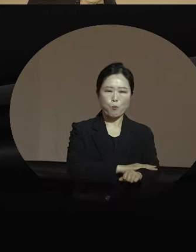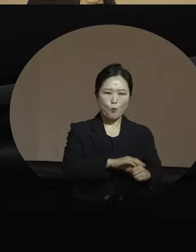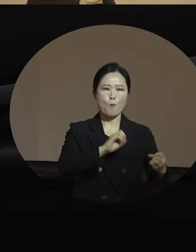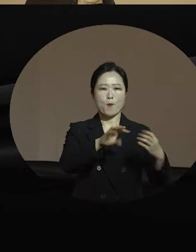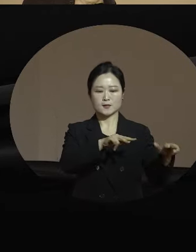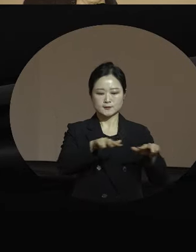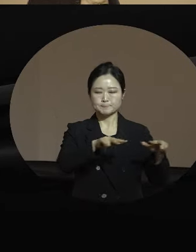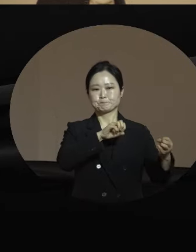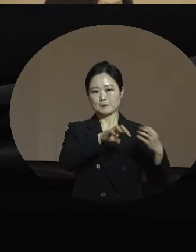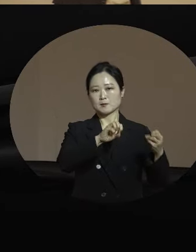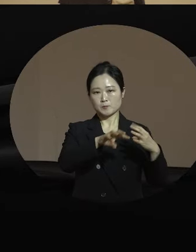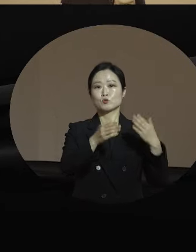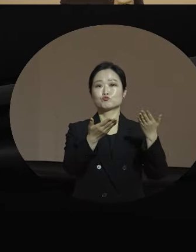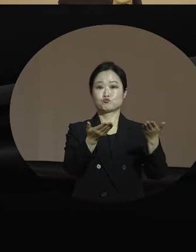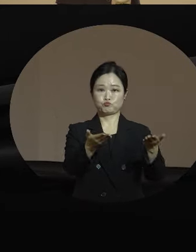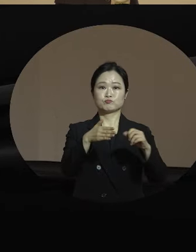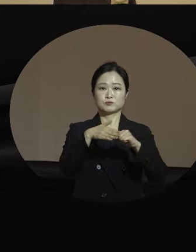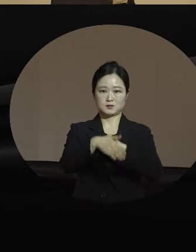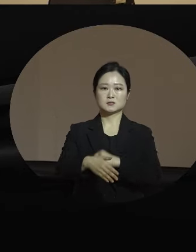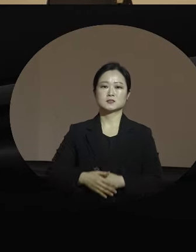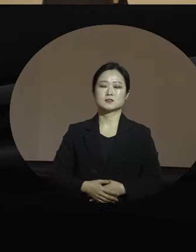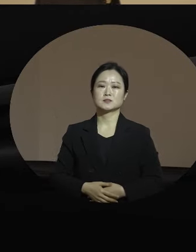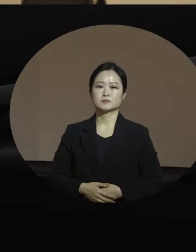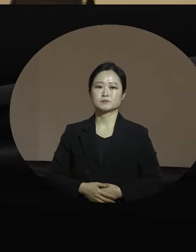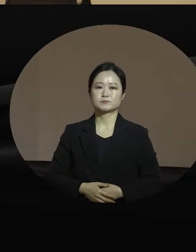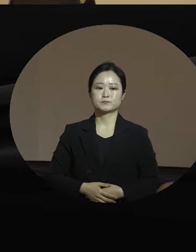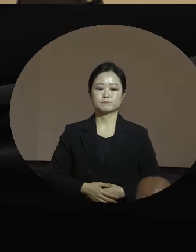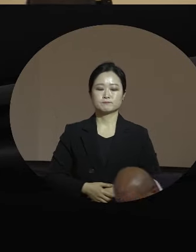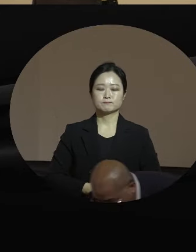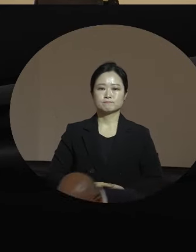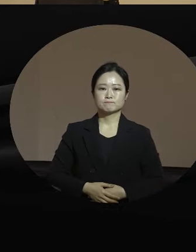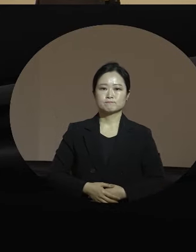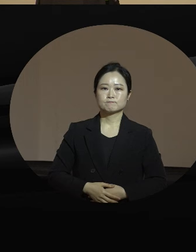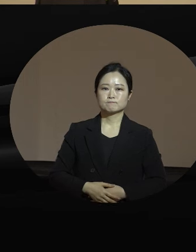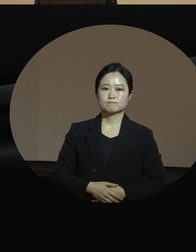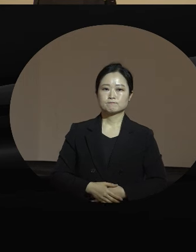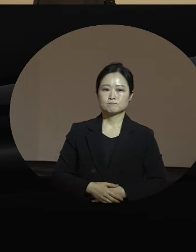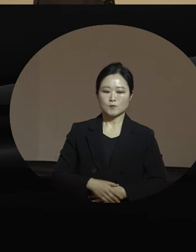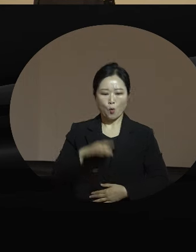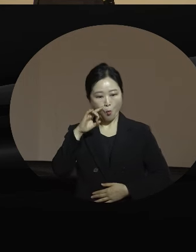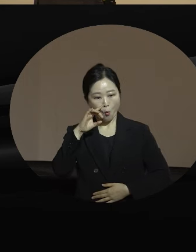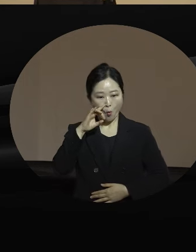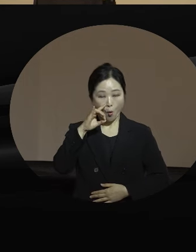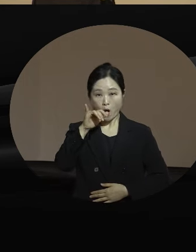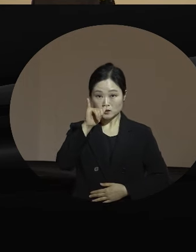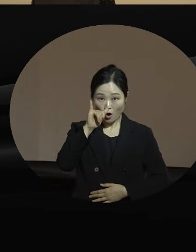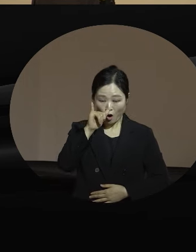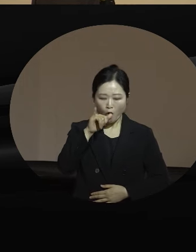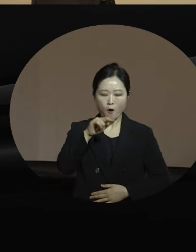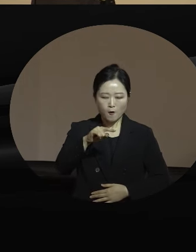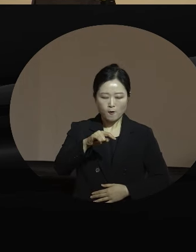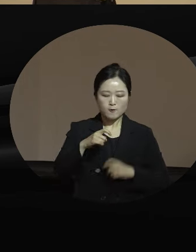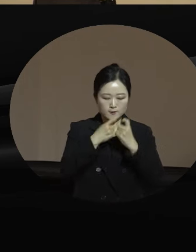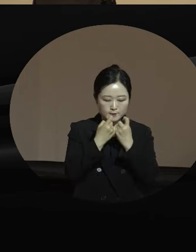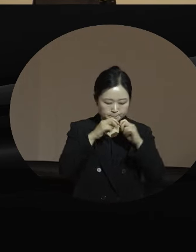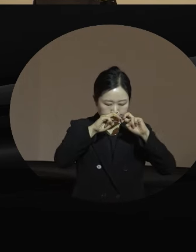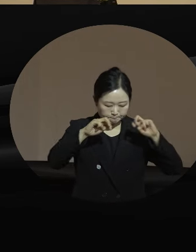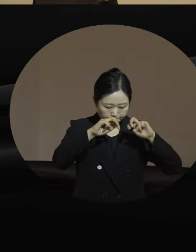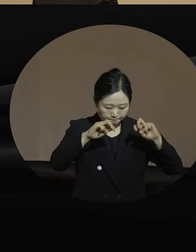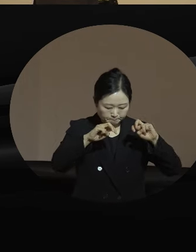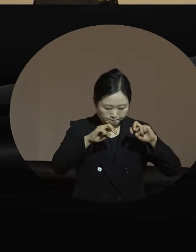사람인 경우에는 그 많은 학습자들에게 개별적으로 피드백을 주기가 어렵죠. 뭐 호기심이 궁금하면 그 문제에 파고 들어갈 수 있고요. 네트워크가